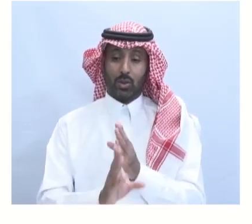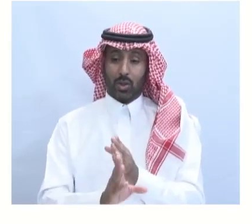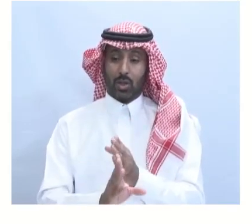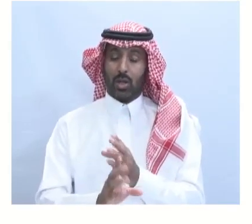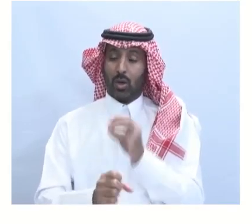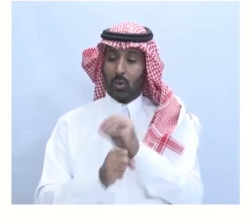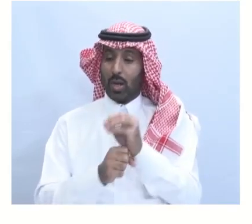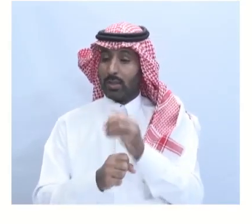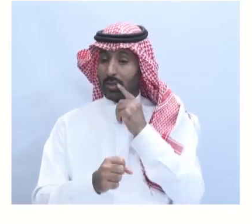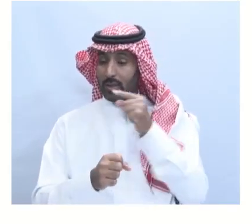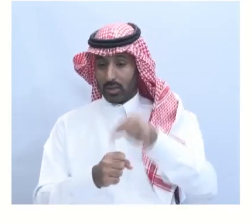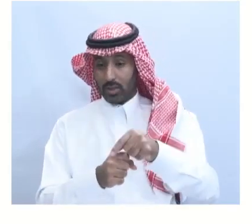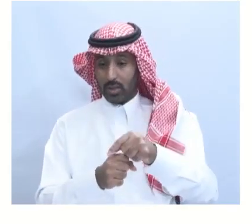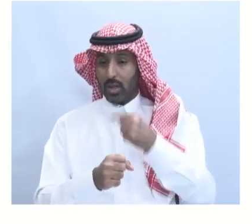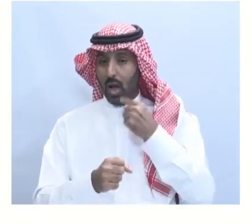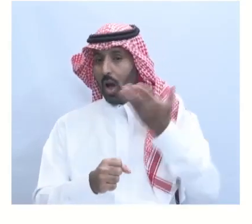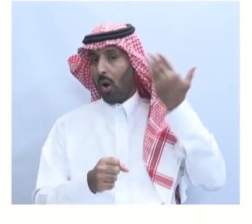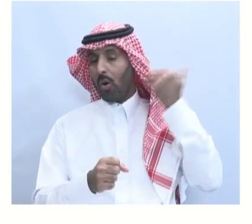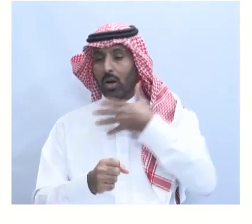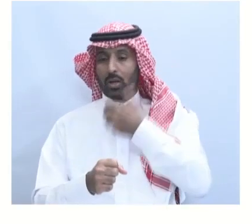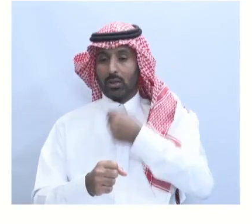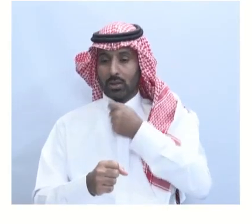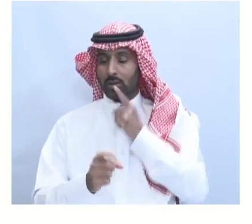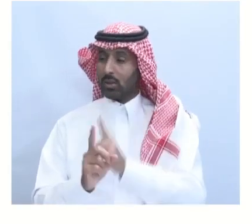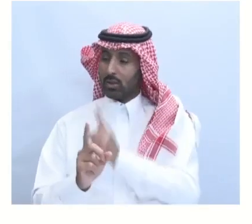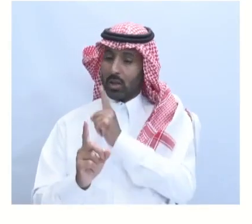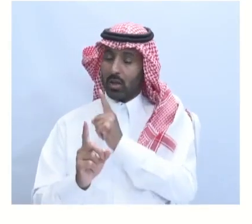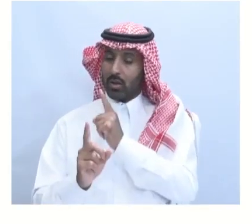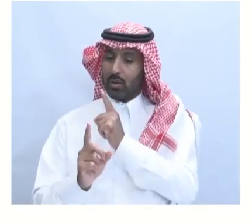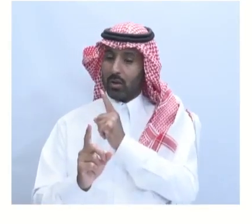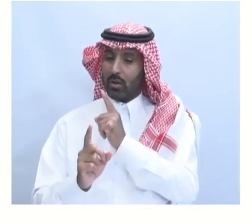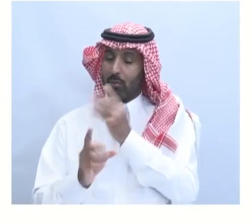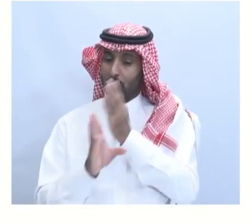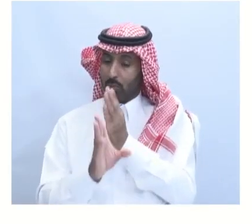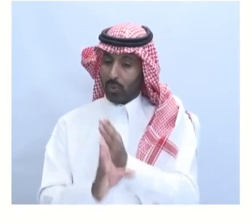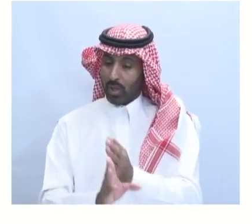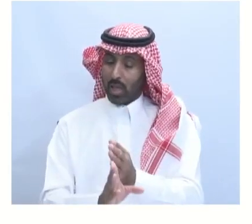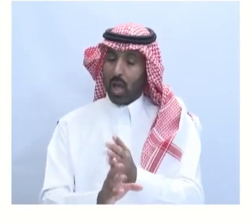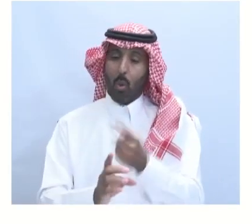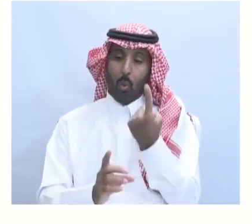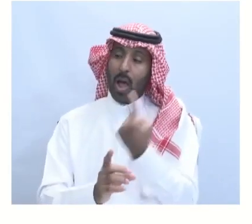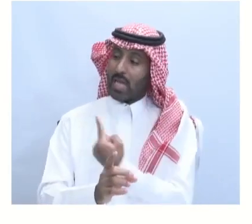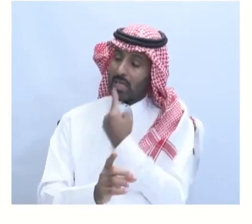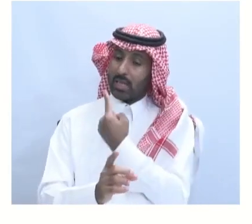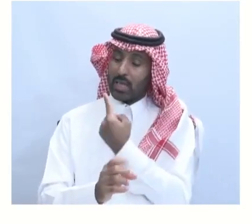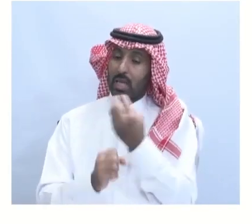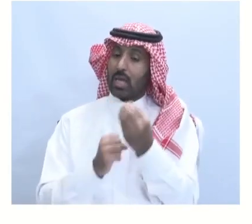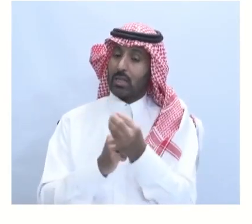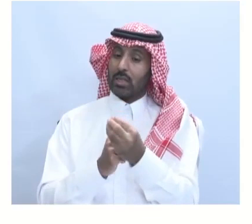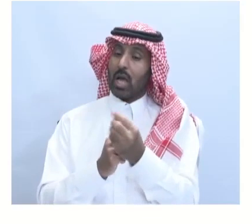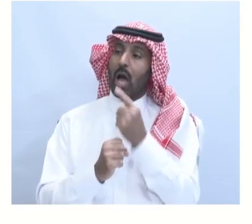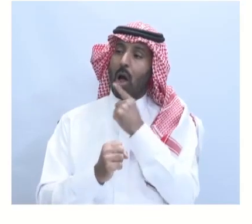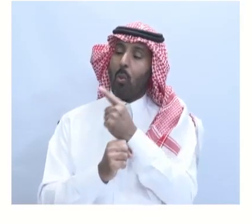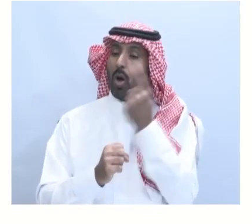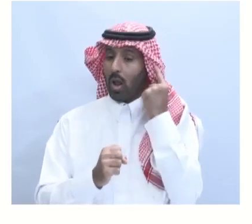بالاسناد وينسب الى النبي صلى الله عليه وسلم سواء كان متواترا او احاد فهو بحاجه